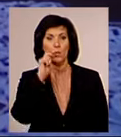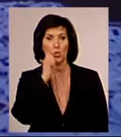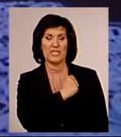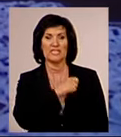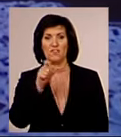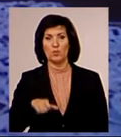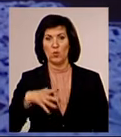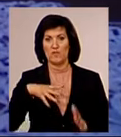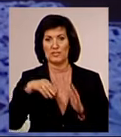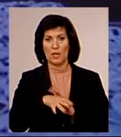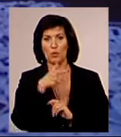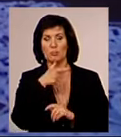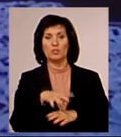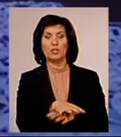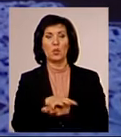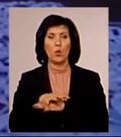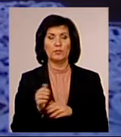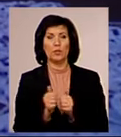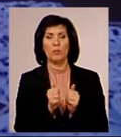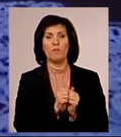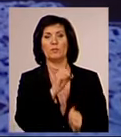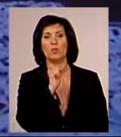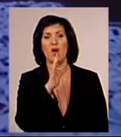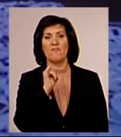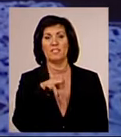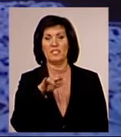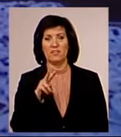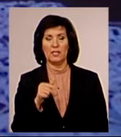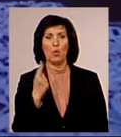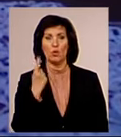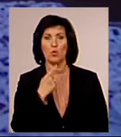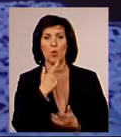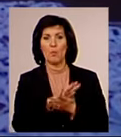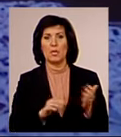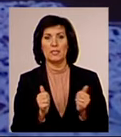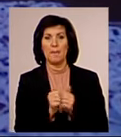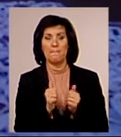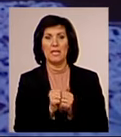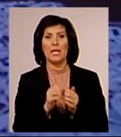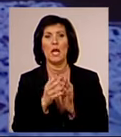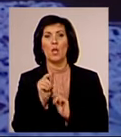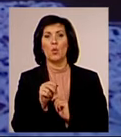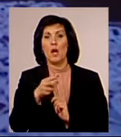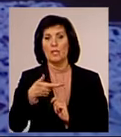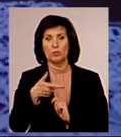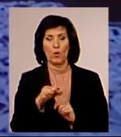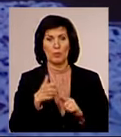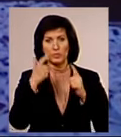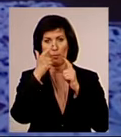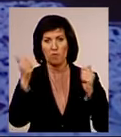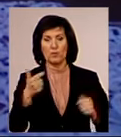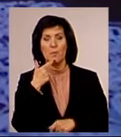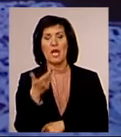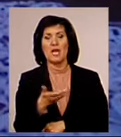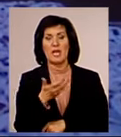український військовий загинув під час обстрілів поблизу Авдіївки. Ще одного поранено біля Луганського. Про це повідомив речник Міністерства оборони з питань